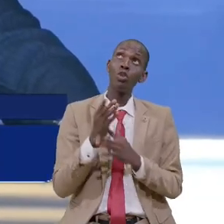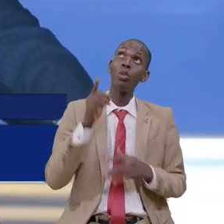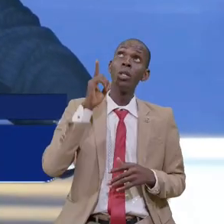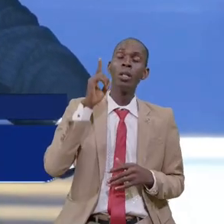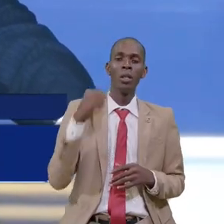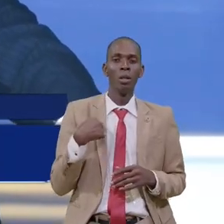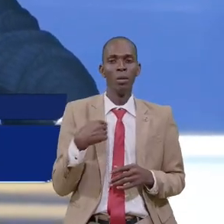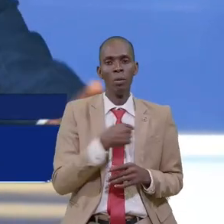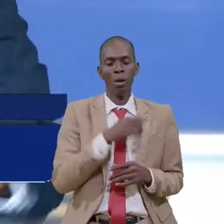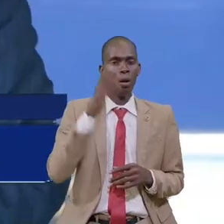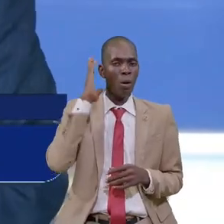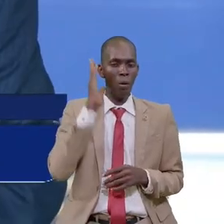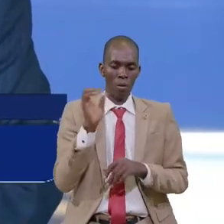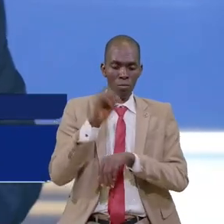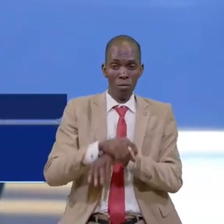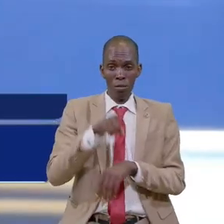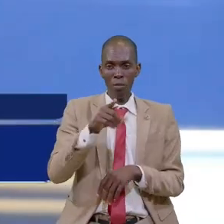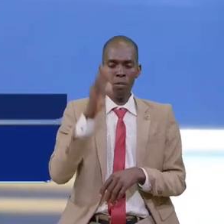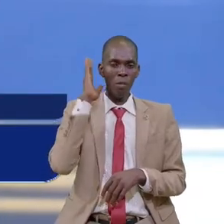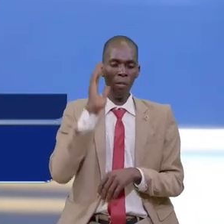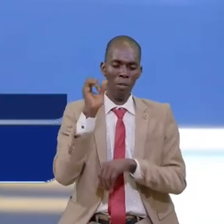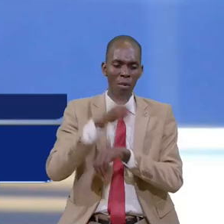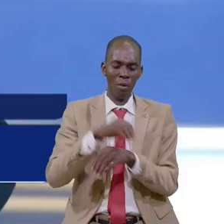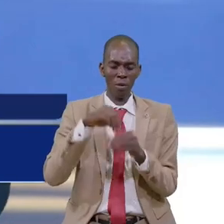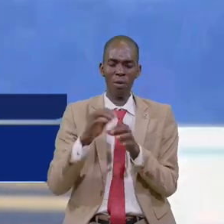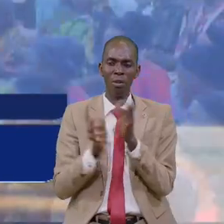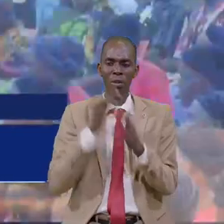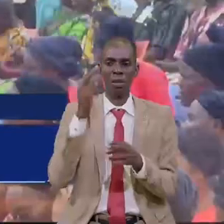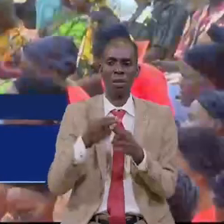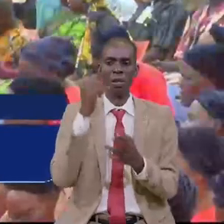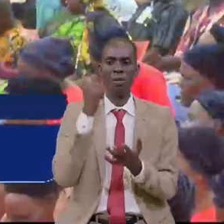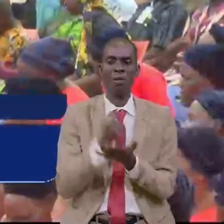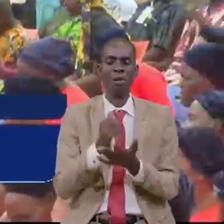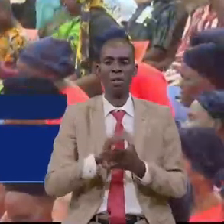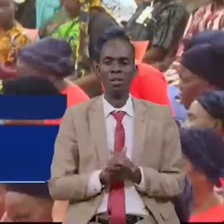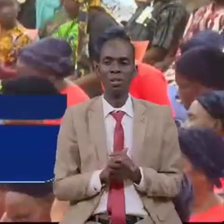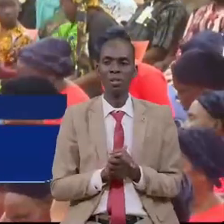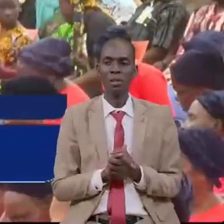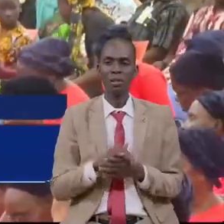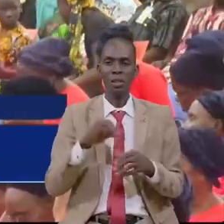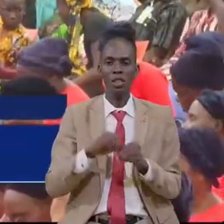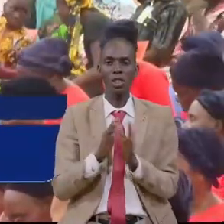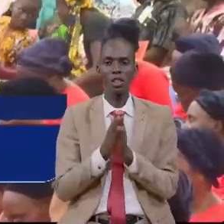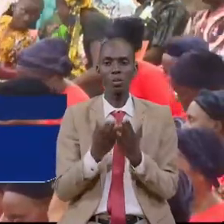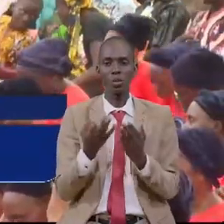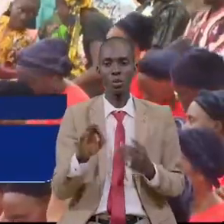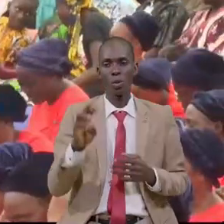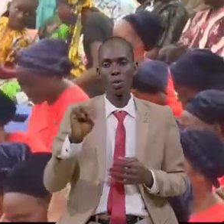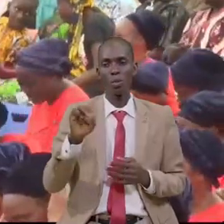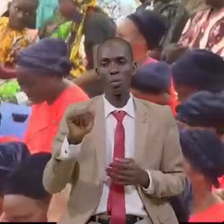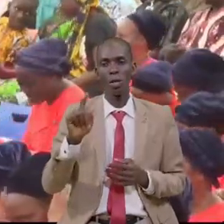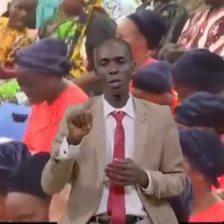nous allons vaincre et tu vas vaincre au nom de Jésus. En Matthieu au chapitre